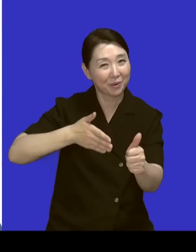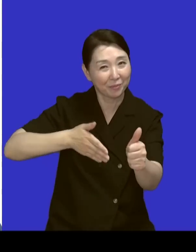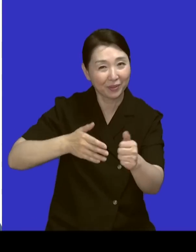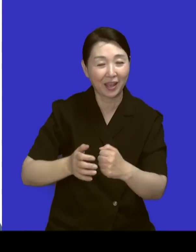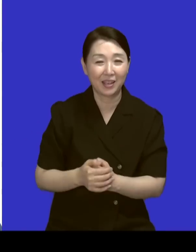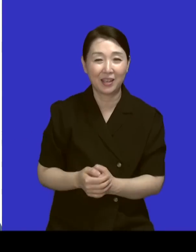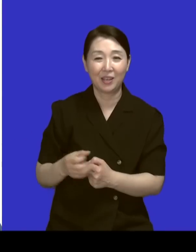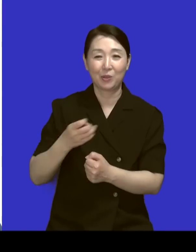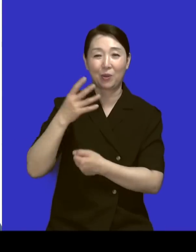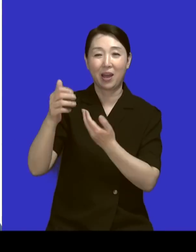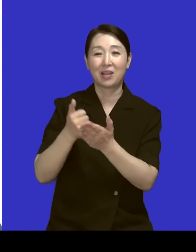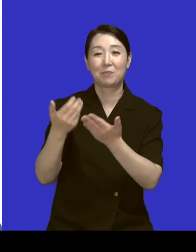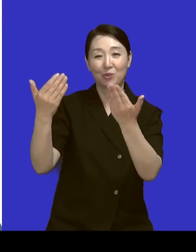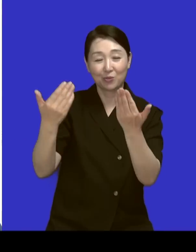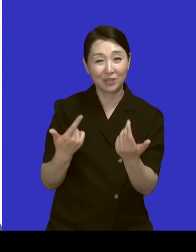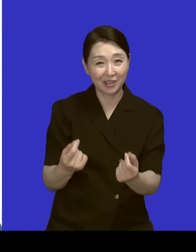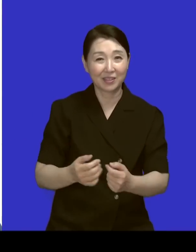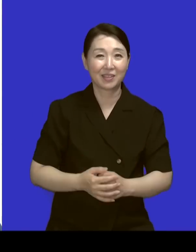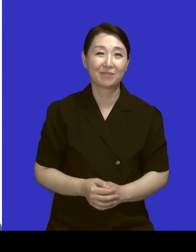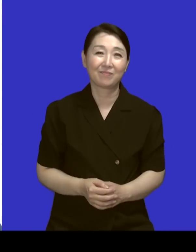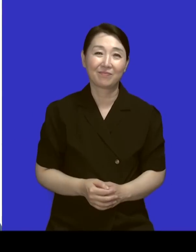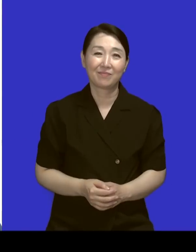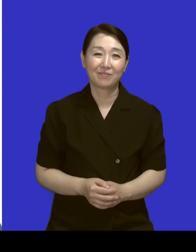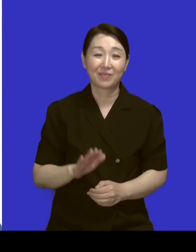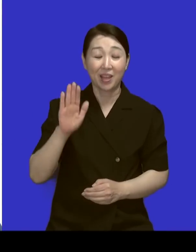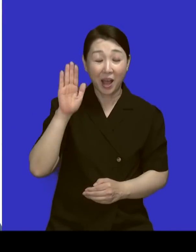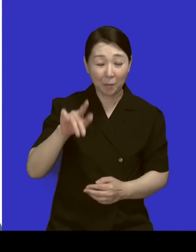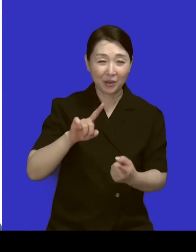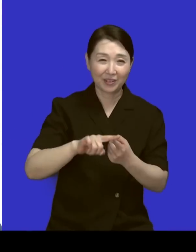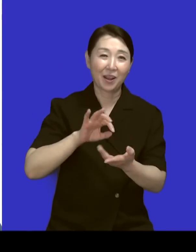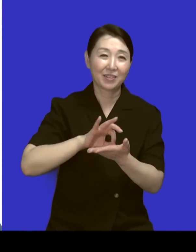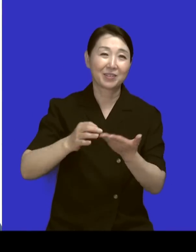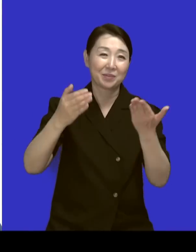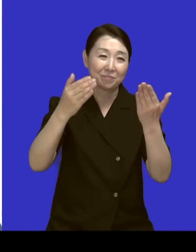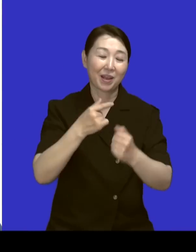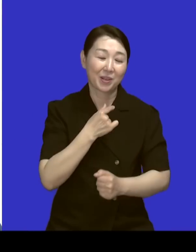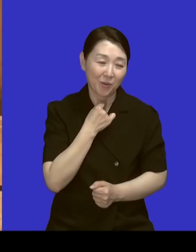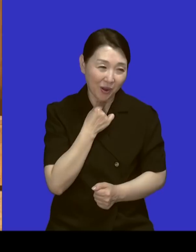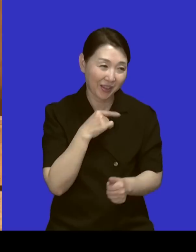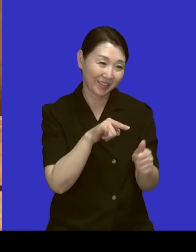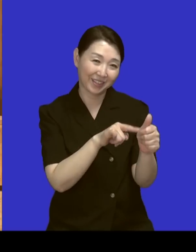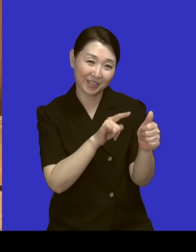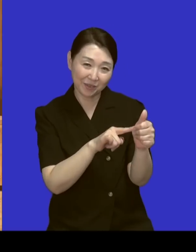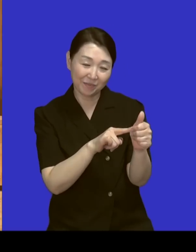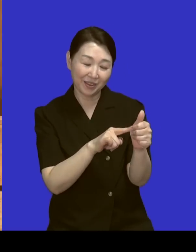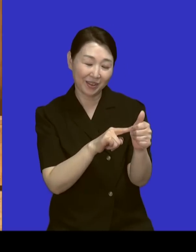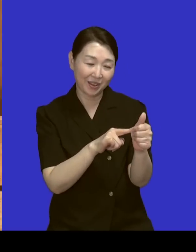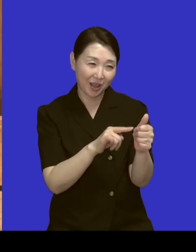그래서 하나님께서 또 주신 것이 아닌가 하는 생각이 들었습니다. 앞으로 그렇게 쓰임 받으실 우리 작가님의